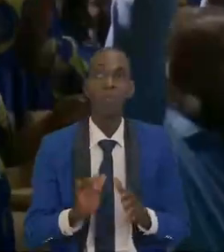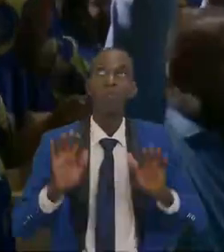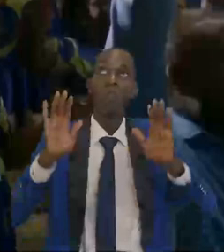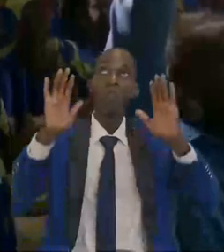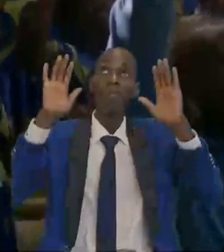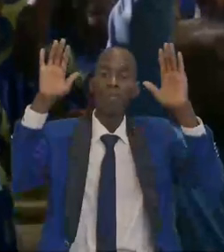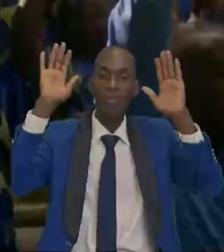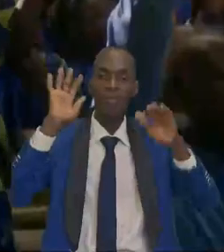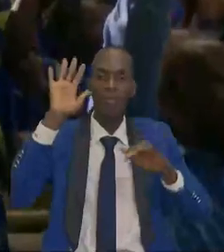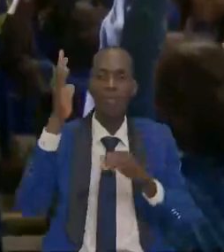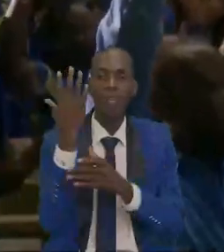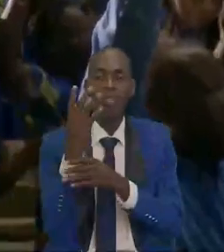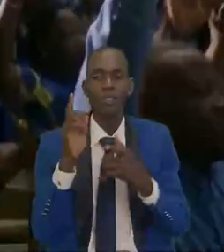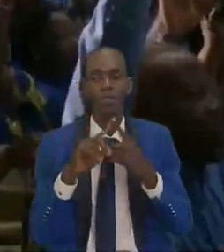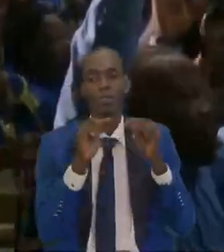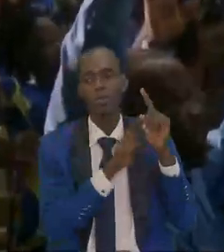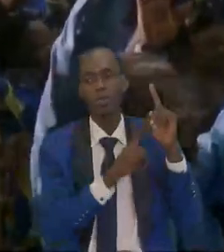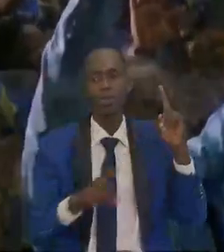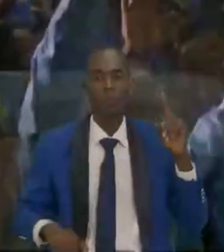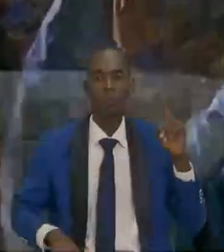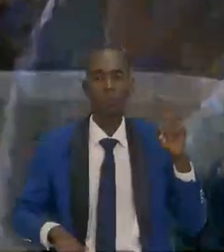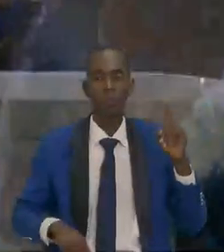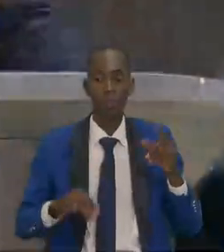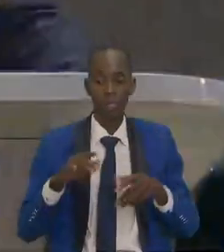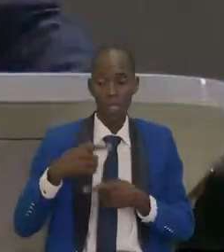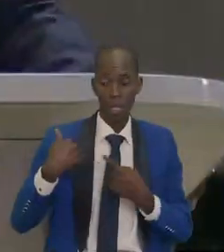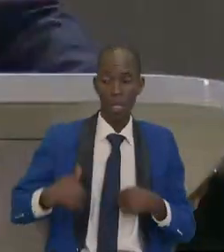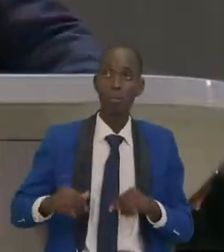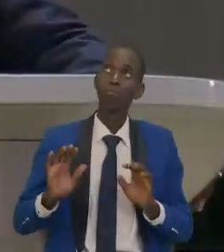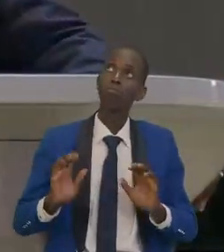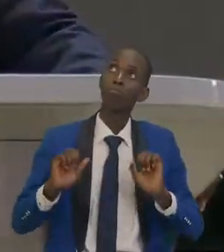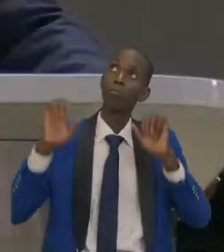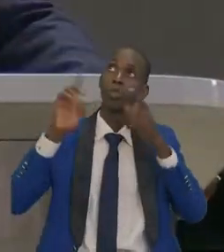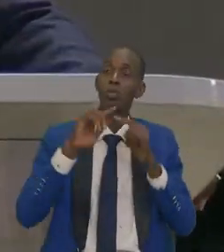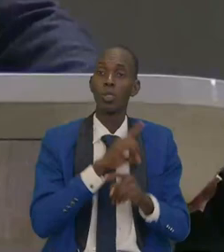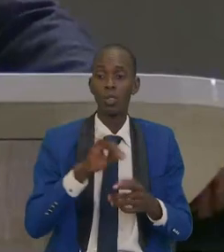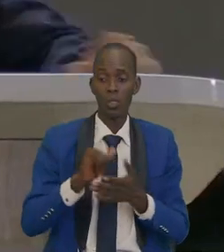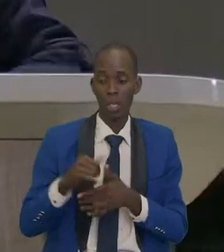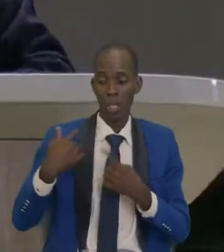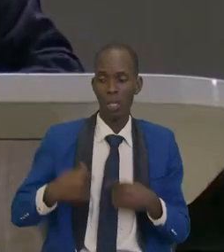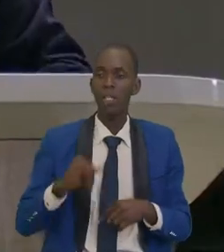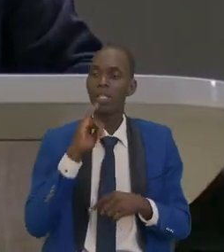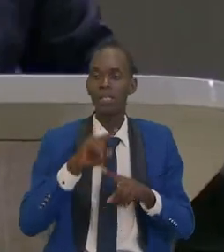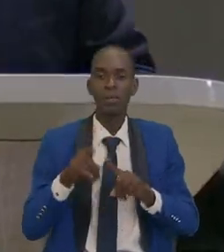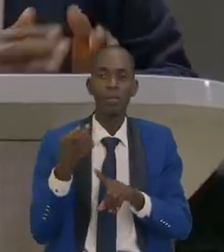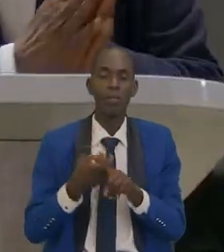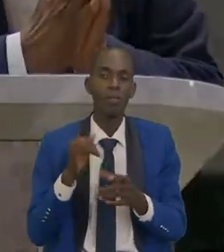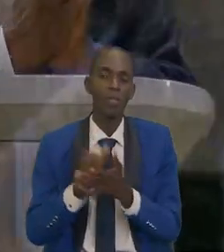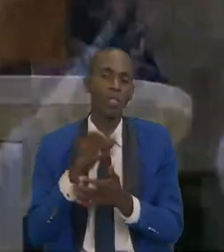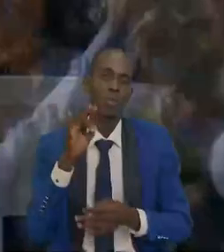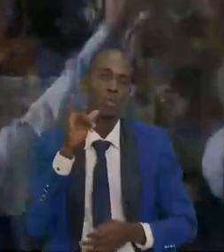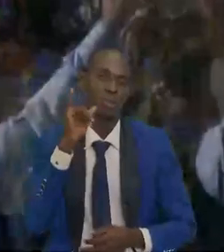Élève ton cœur vers Dieu. Ce cœur d'aujourd'hui est différent du cœur d'hier.